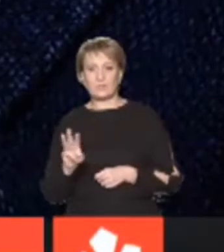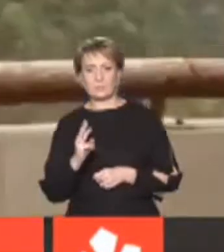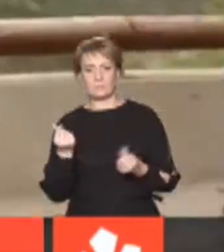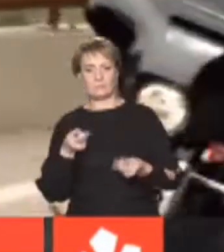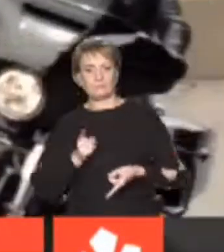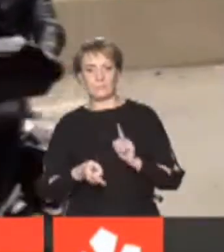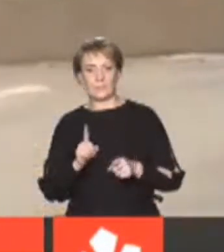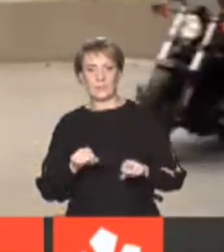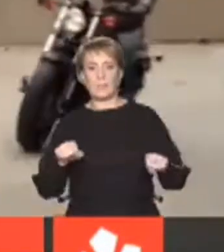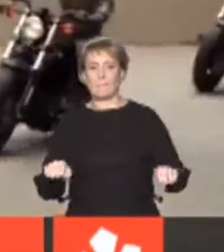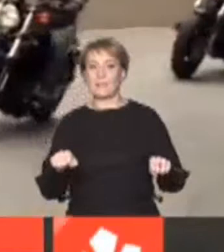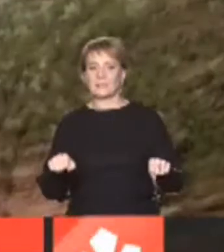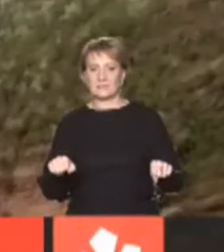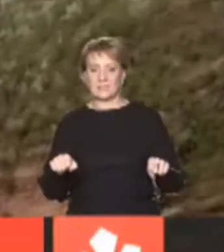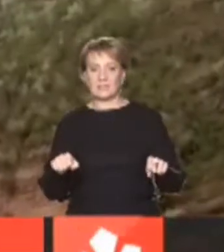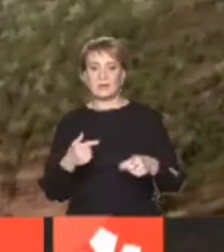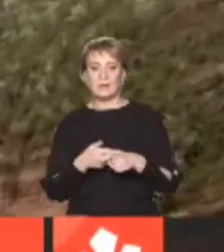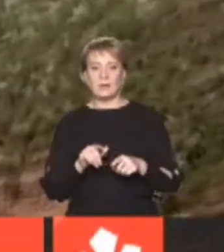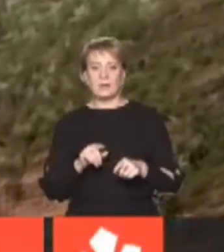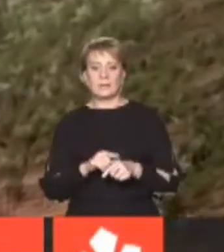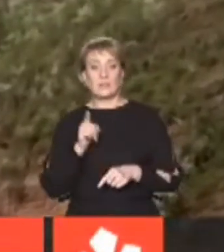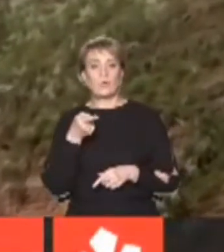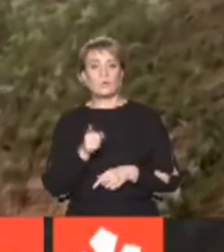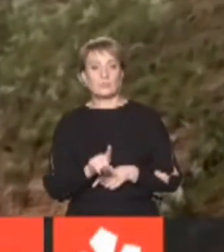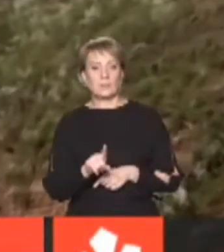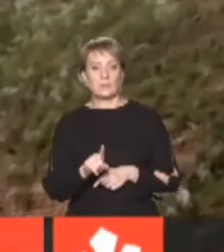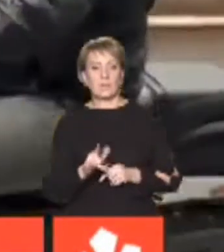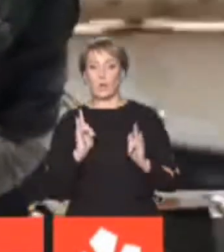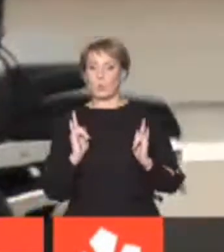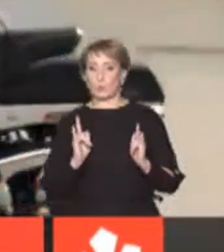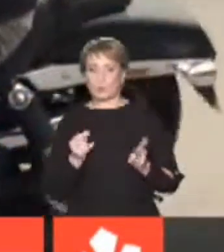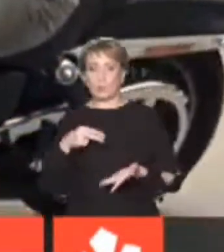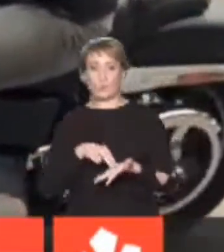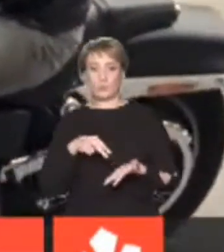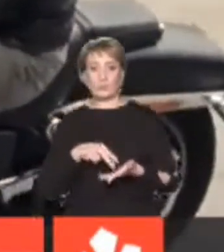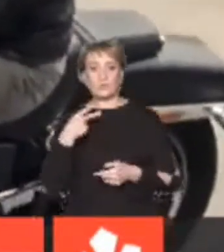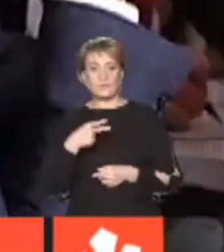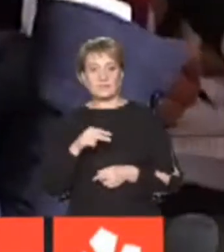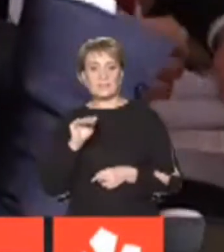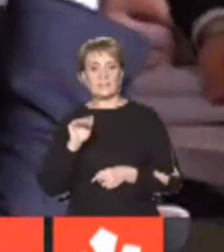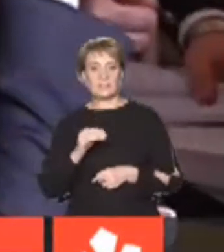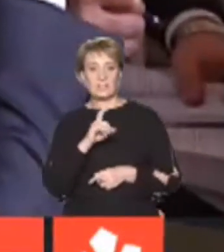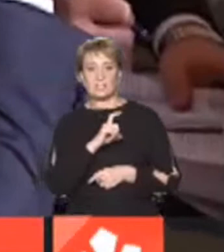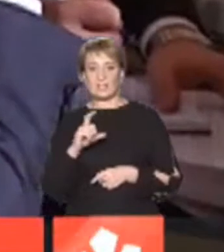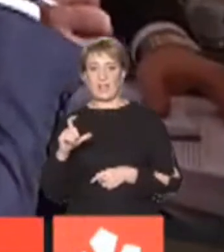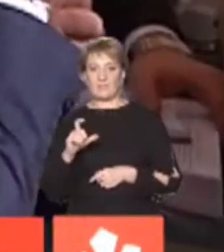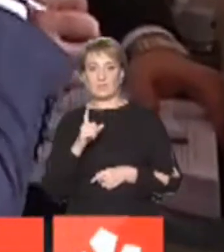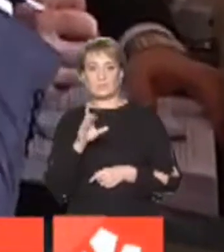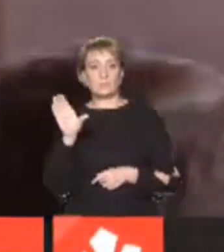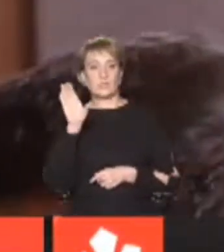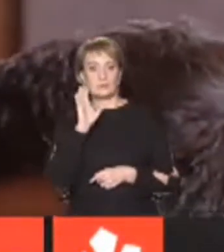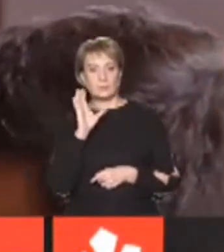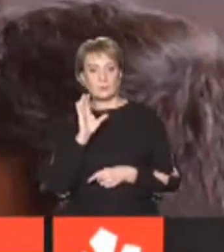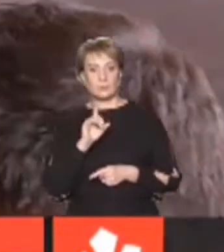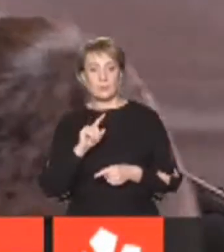готівкою і мотоцикл мрії – Harley Davidson. Такі круті коштують від 20 тисяч євро. Його справа вже слухається